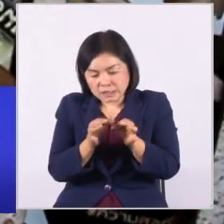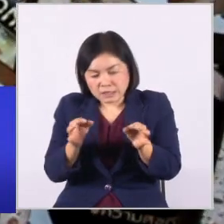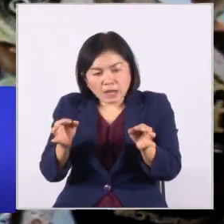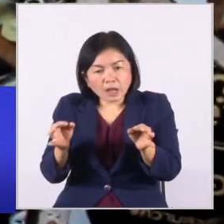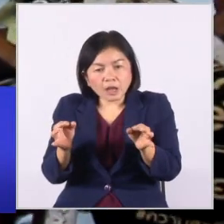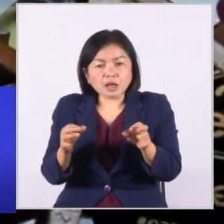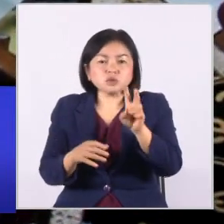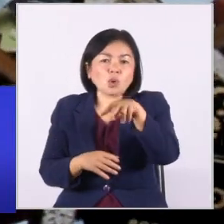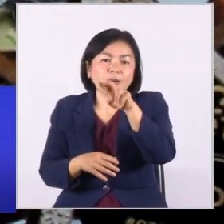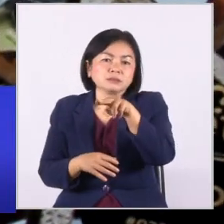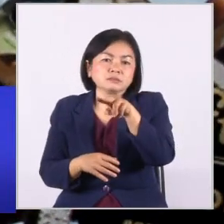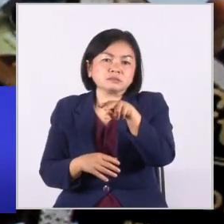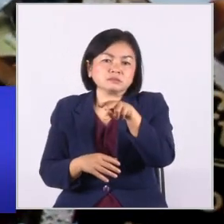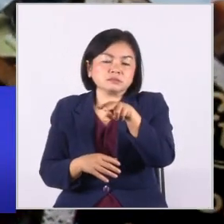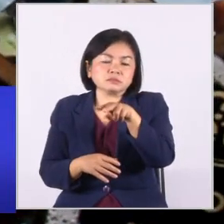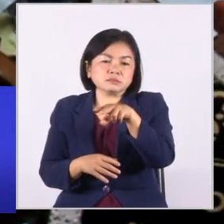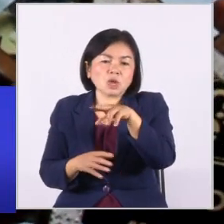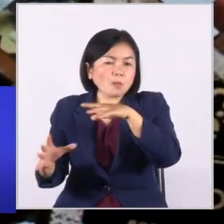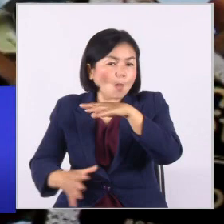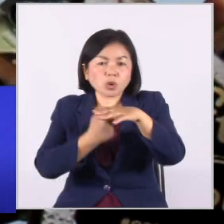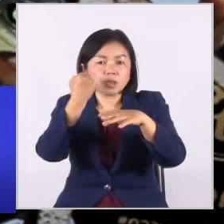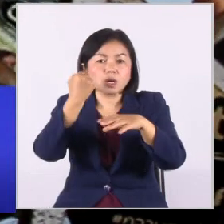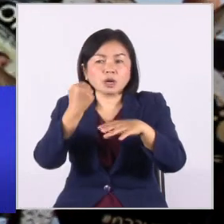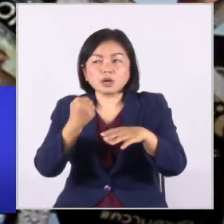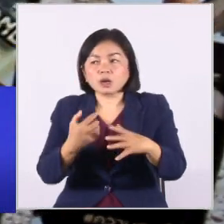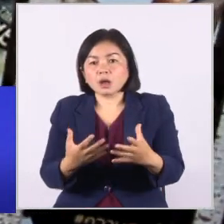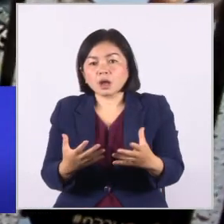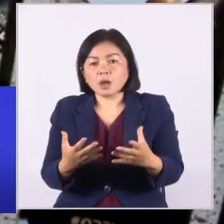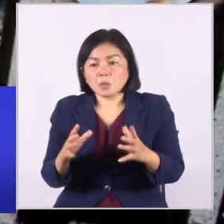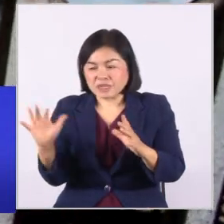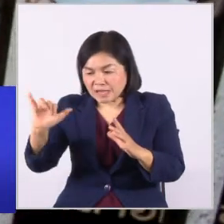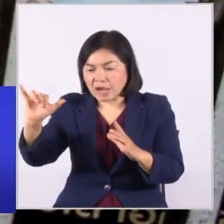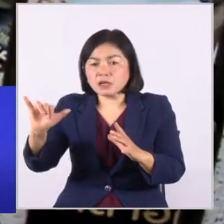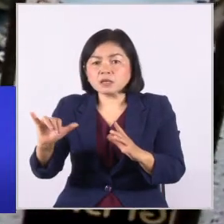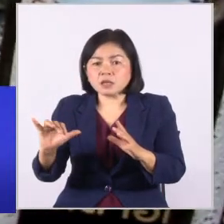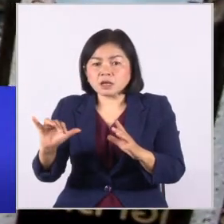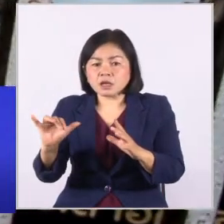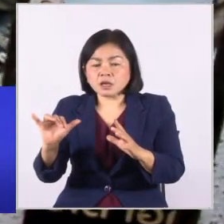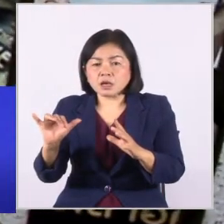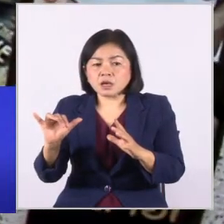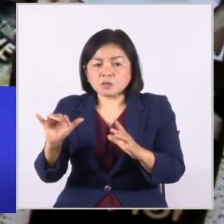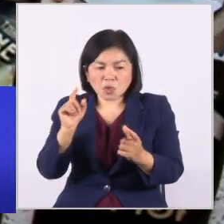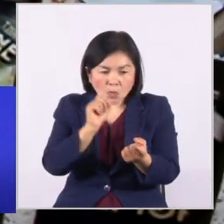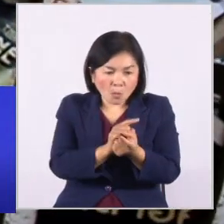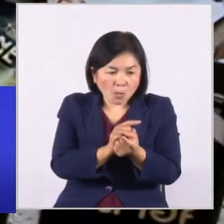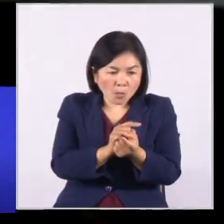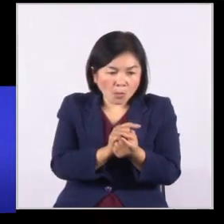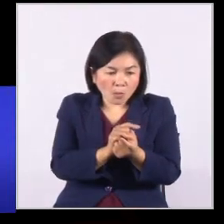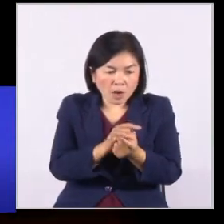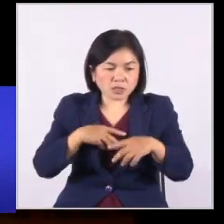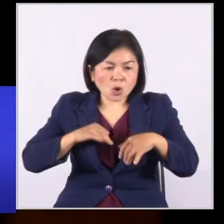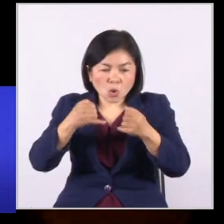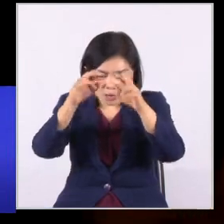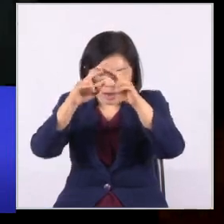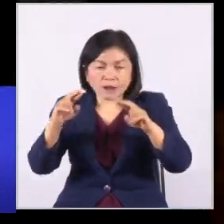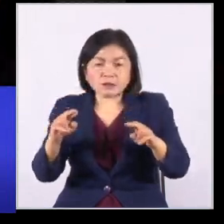ก 2,000 บาทเอาไปหมดเลยนึกว่าจะหมดแค่นี้ไม่ฮะเนี่ยนะครับเจนีเนี่ยไปเจอนะนี่เจ้าของร้านบอกว่าเนี่ย